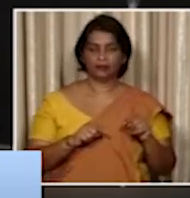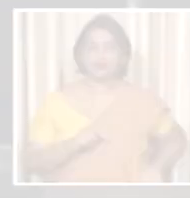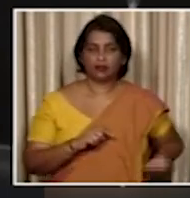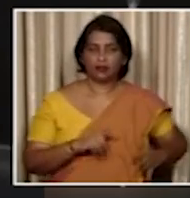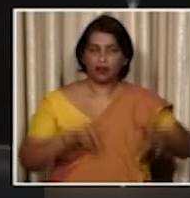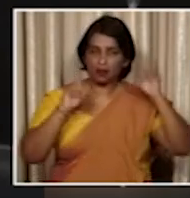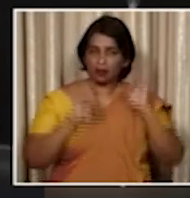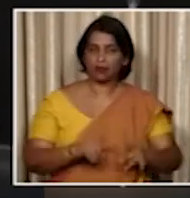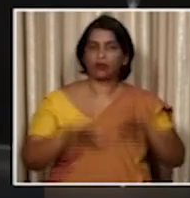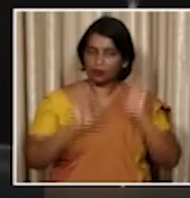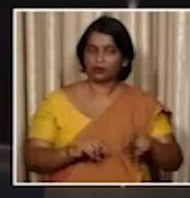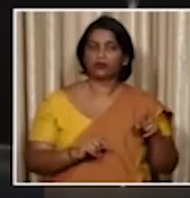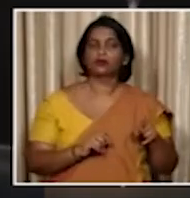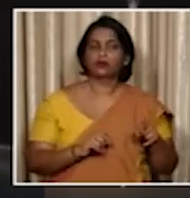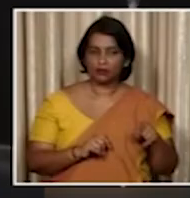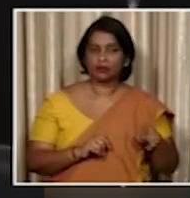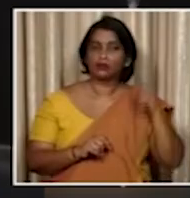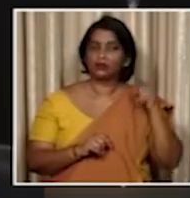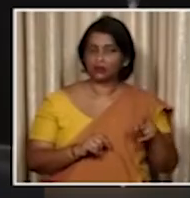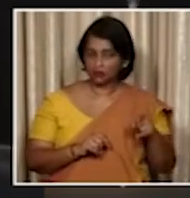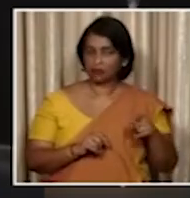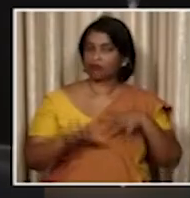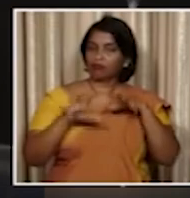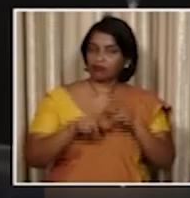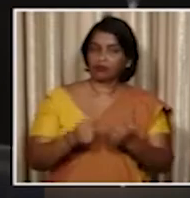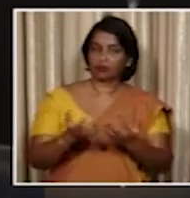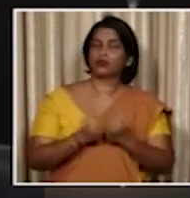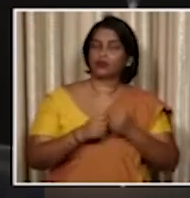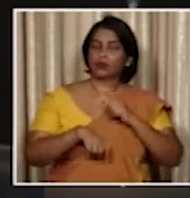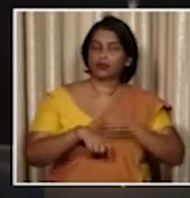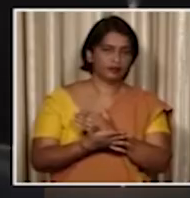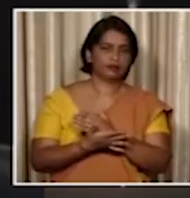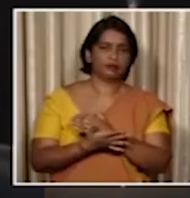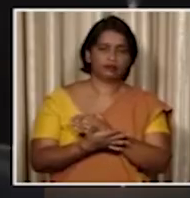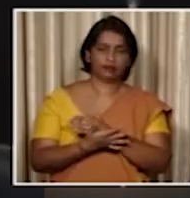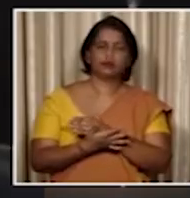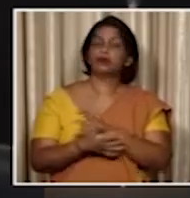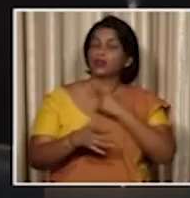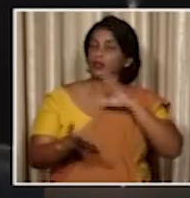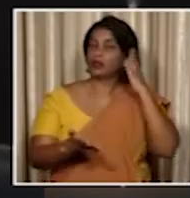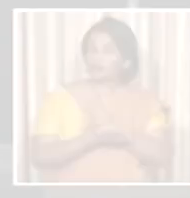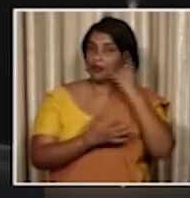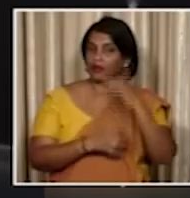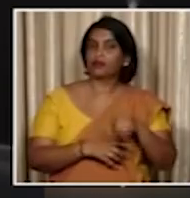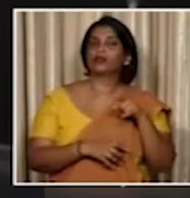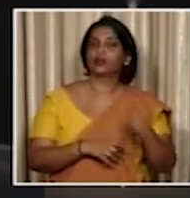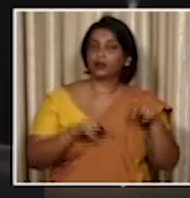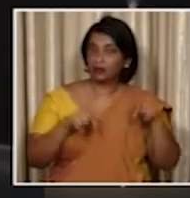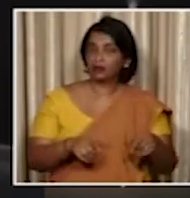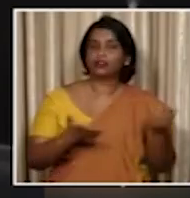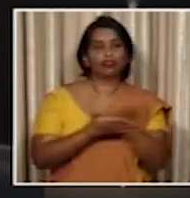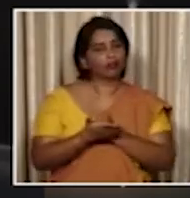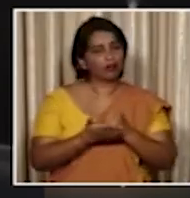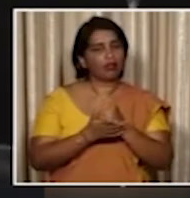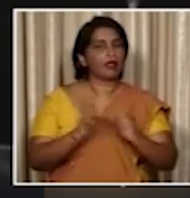බංග්ලාදේශ අත්පත් කරගෙන එයාගේ ග්‍රහණයට නතු කරගන්න අවස්ථාවේදී එක වළක්වා ගත්තා. ඒ වළක්වා ගත නිසා තමයි අද අපි සියලු දෙනාම